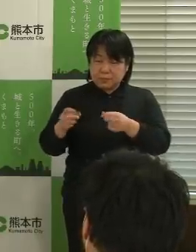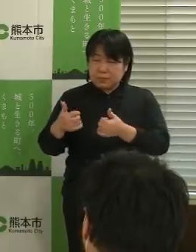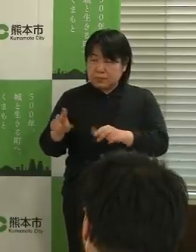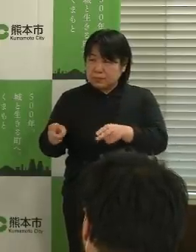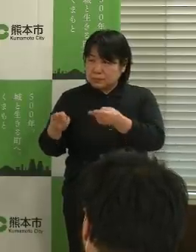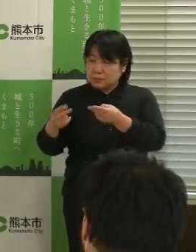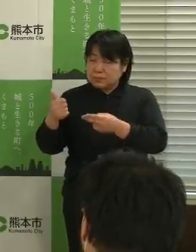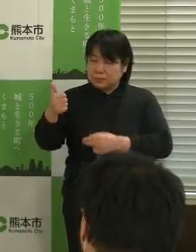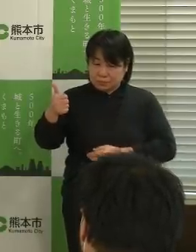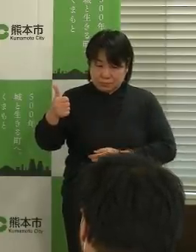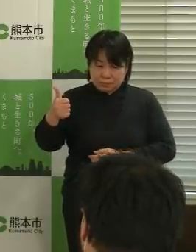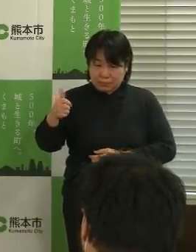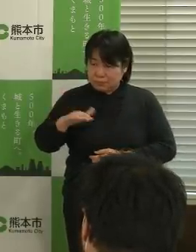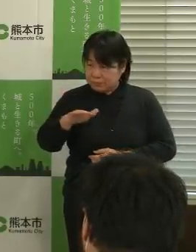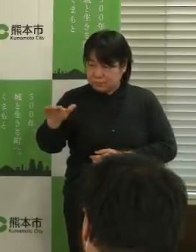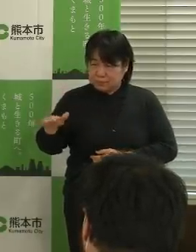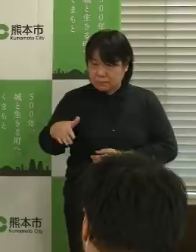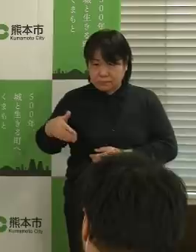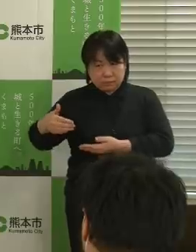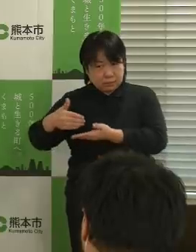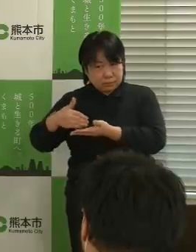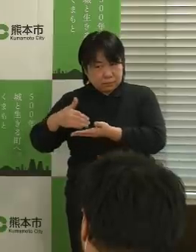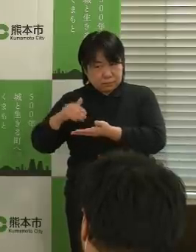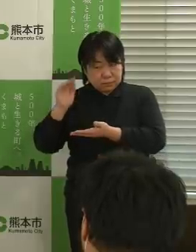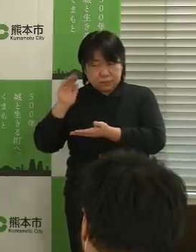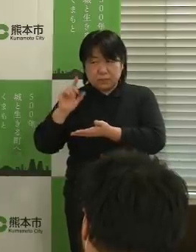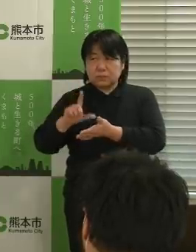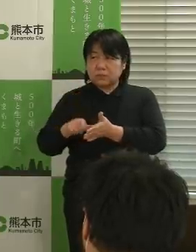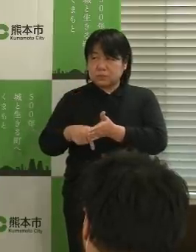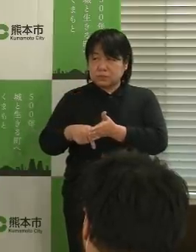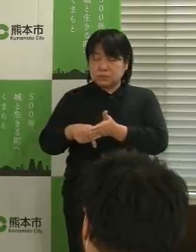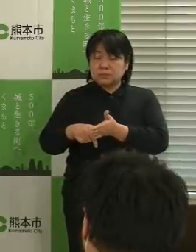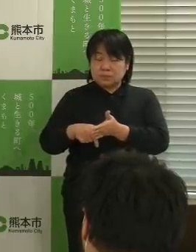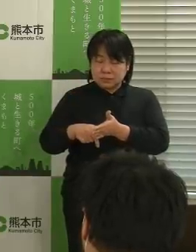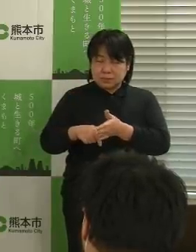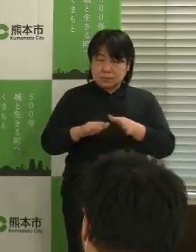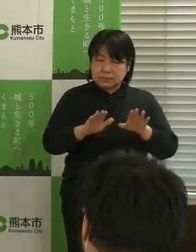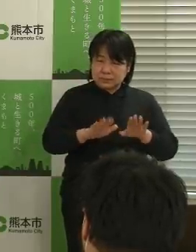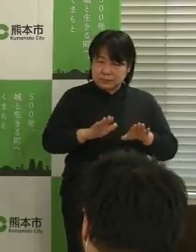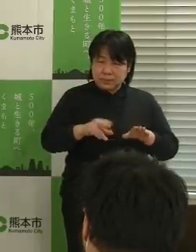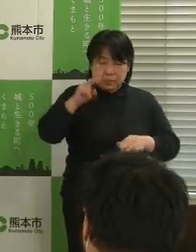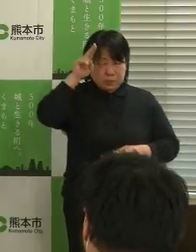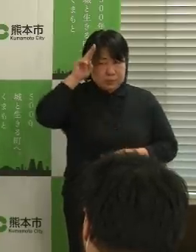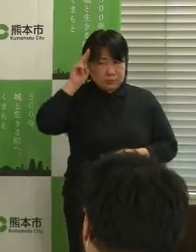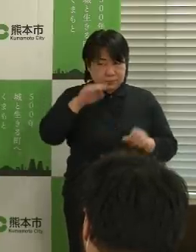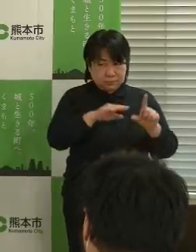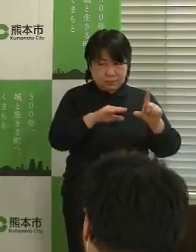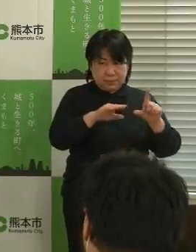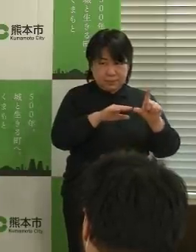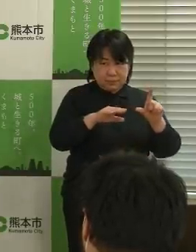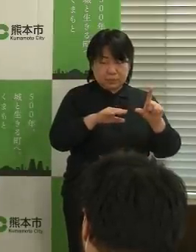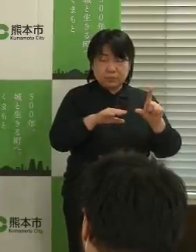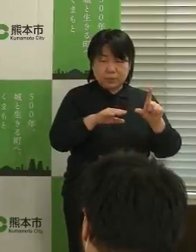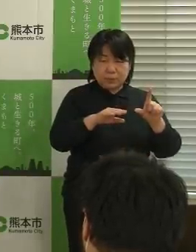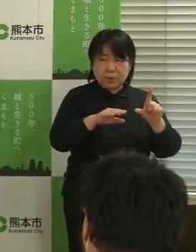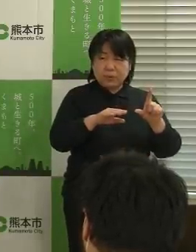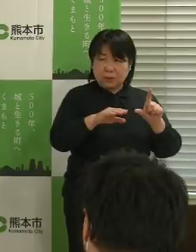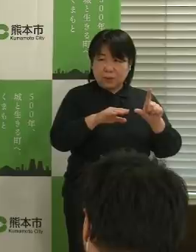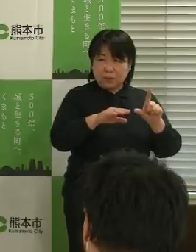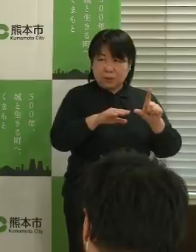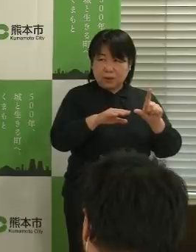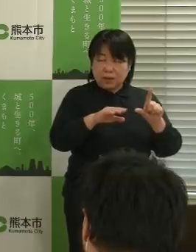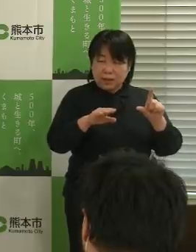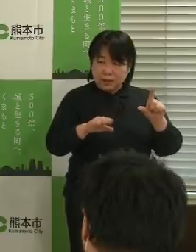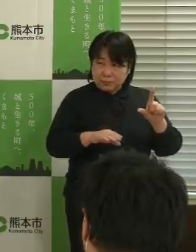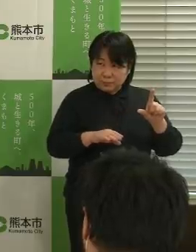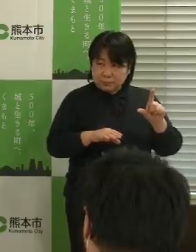ときに、これは少し収束が、まあ、当初の、まあ、今のリスクレベルの評価よりもかなり早くなったなということは、例